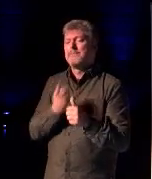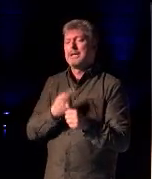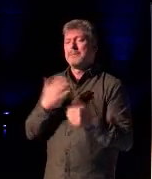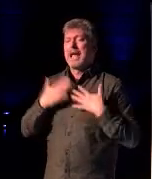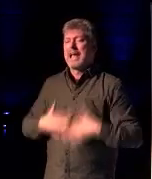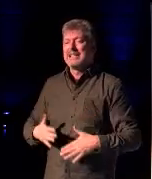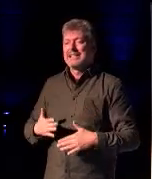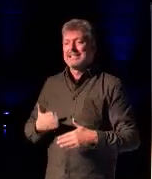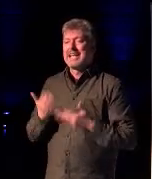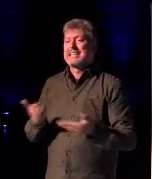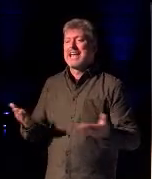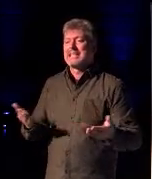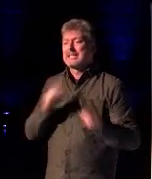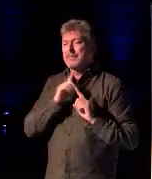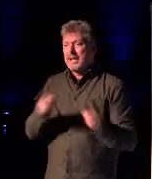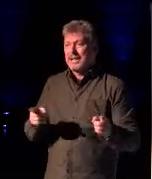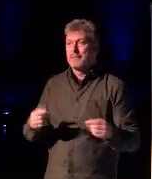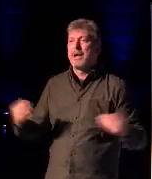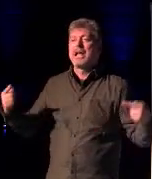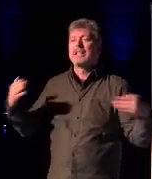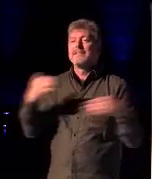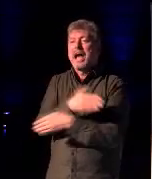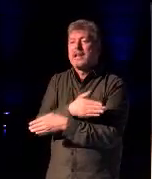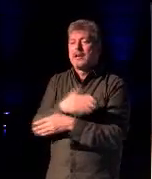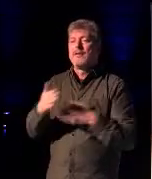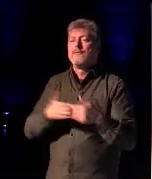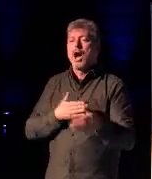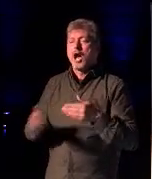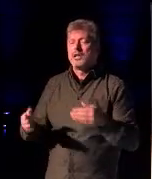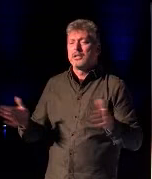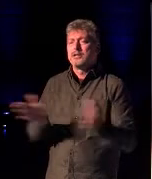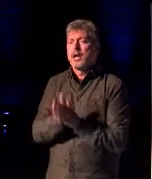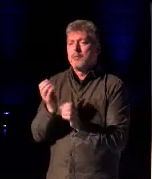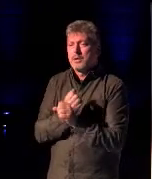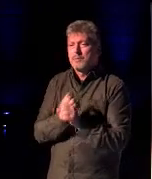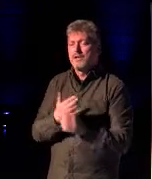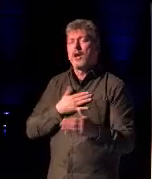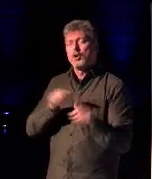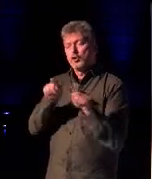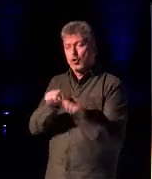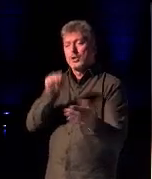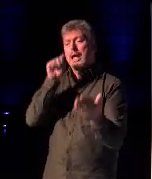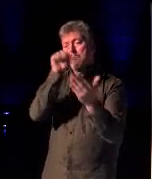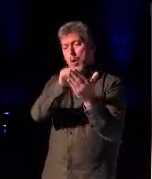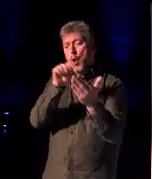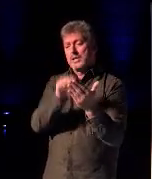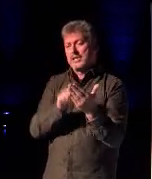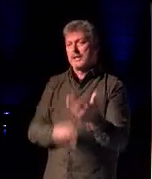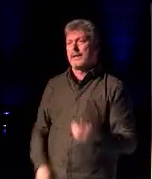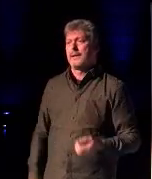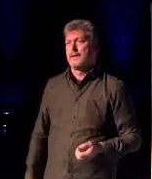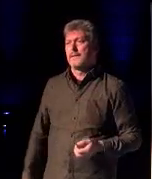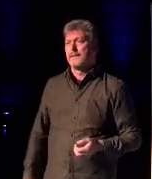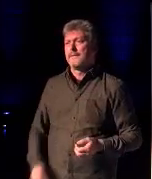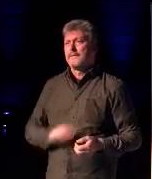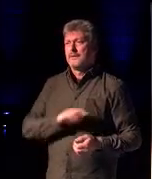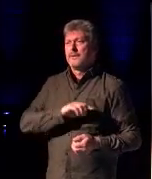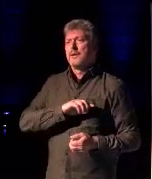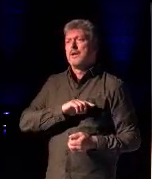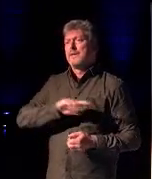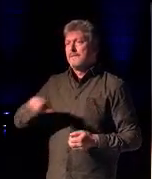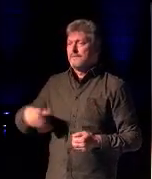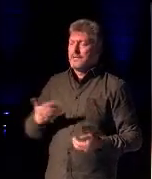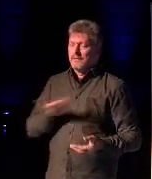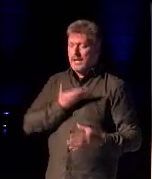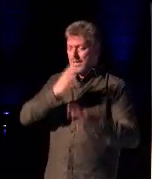primærhelsetjenestemeldingen, med et tverrfaglig samarbeid, hvor en har sånne målsetninger. Vi har vært veldig